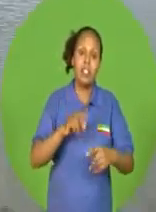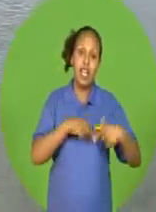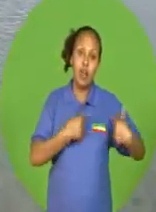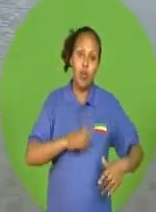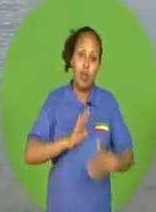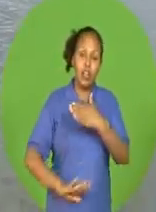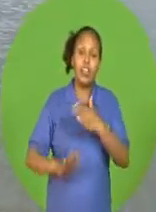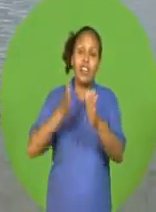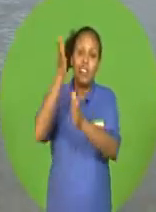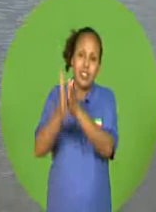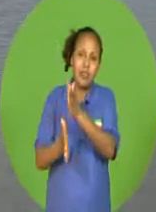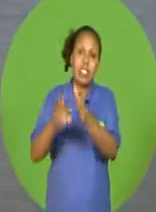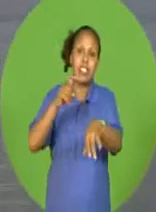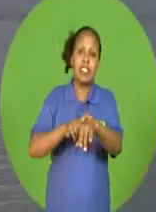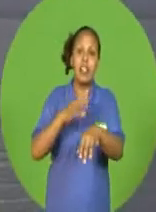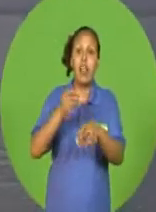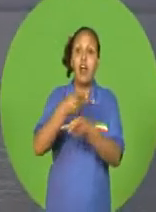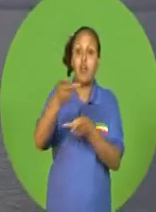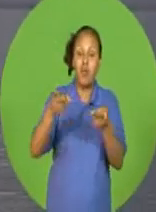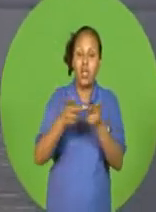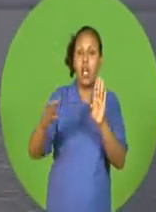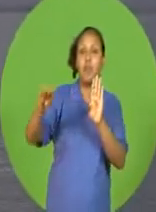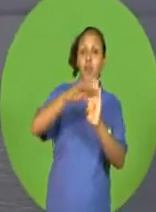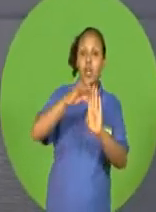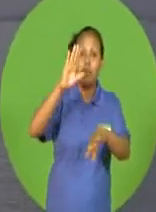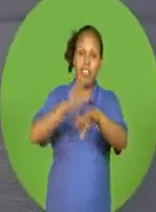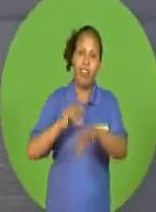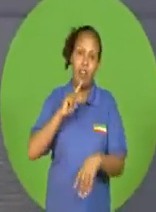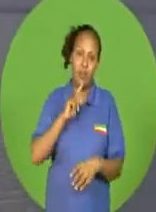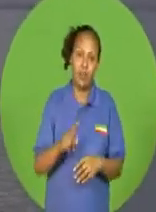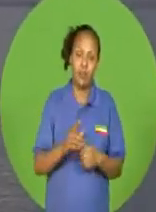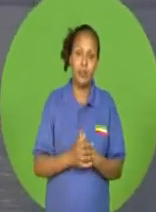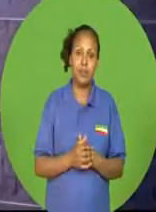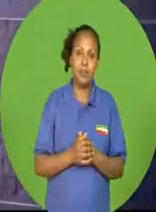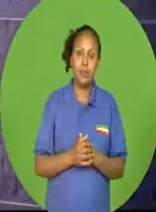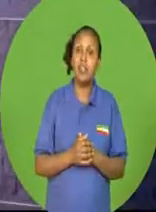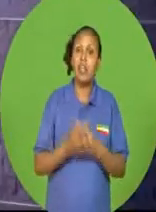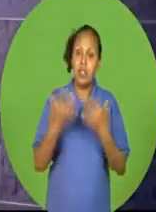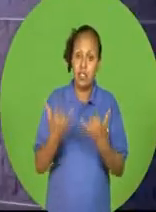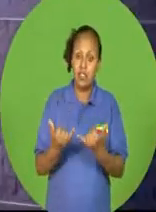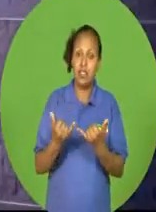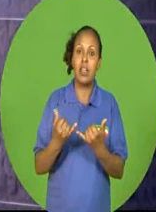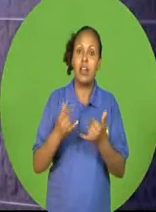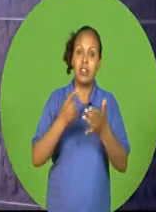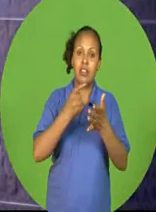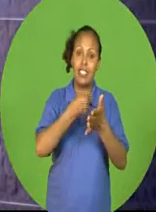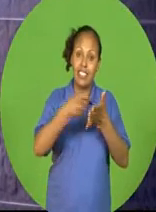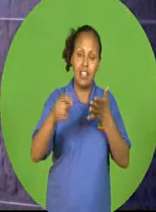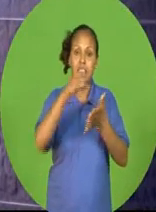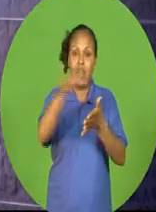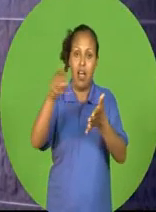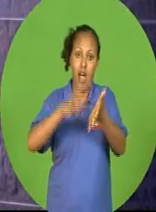ወለዱ ታሪክ የተፈጸመበትን ጊዜና ቦታ የሚወክል መጠሪያ ነው። እስቲ ተከታዩን